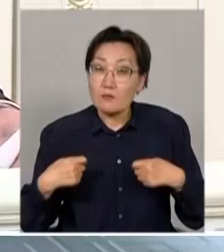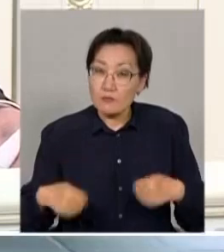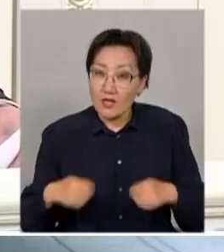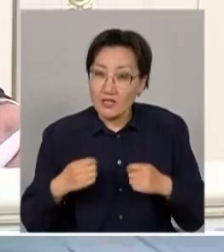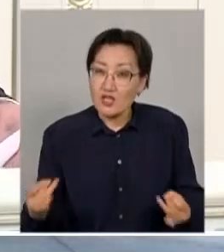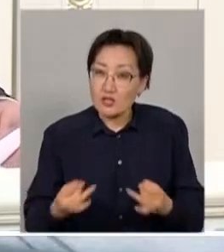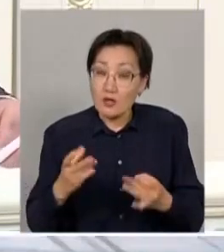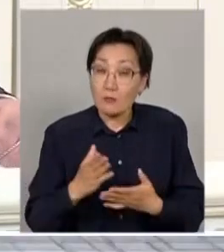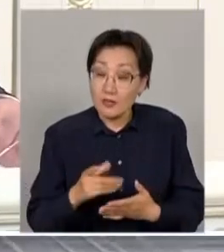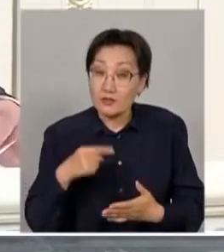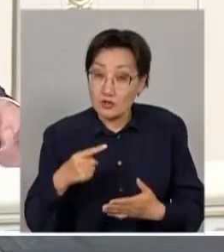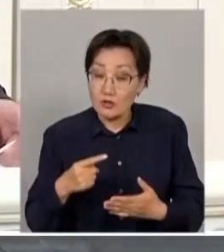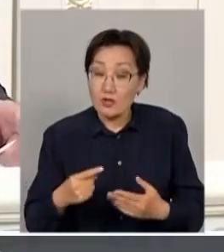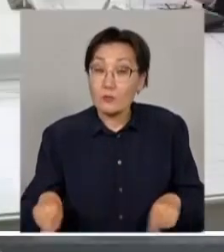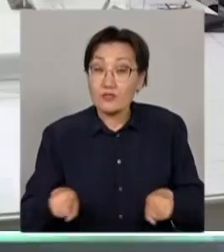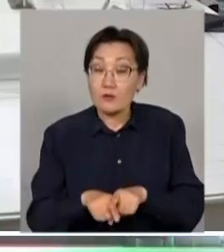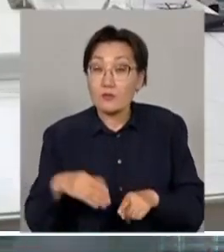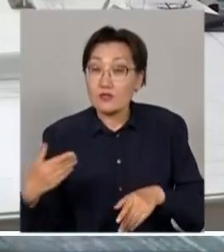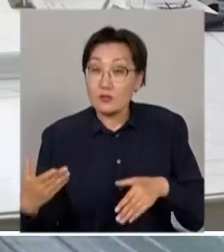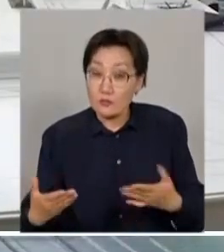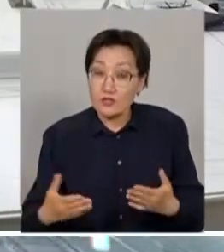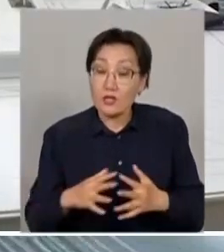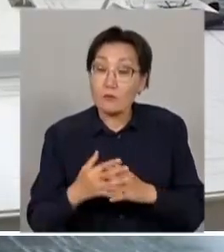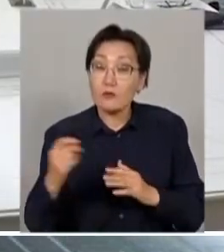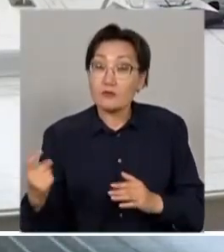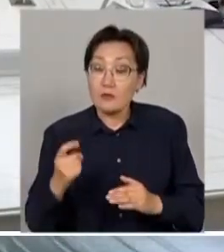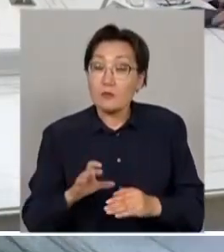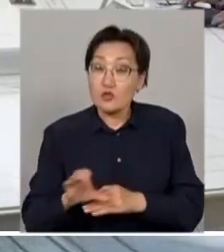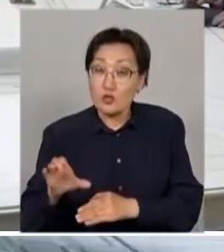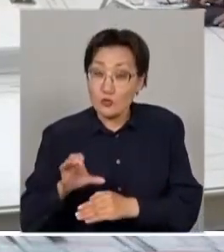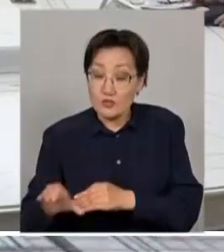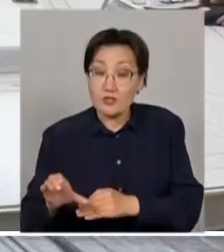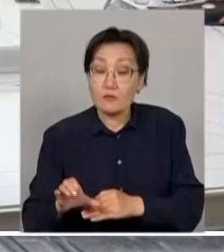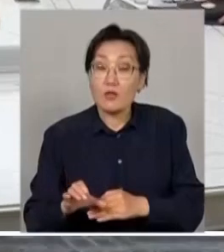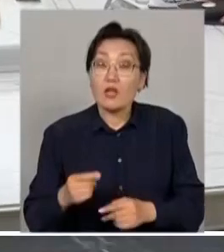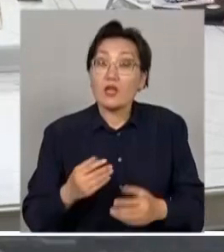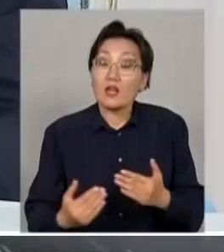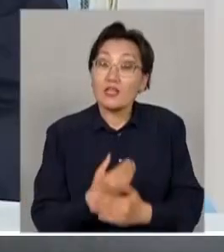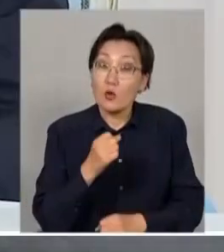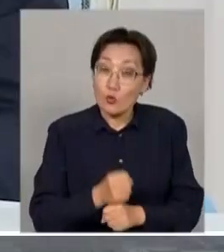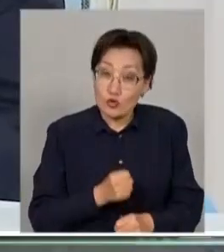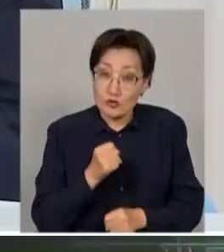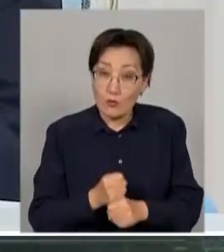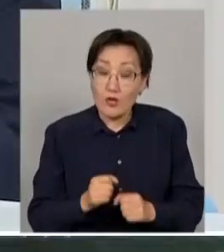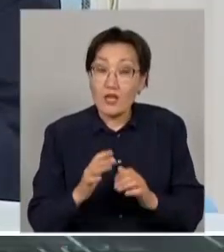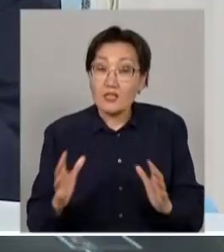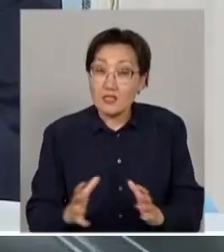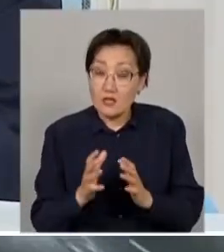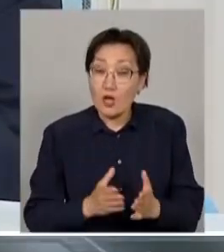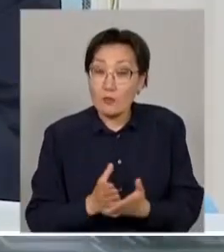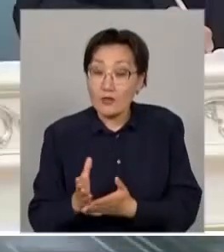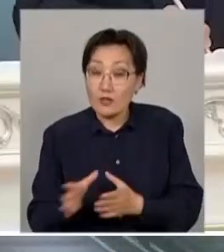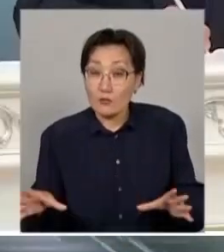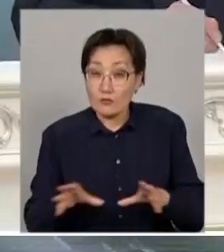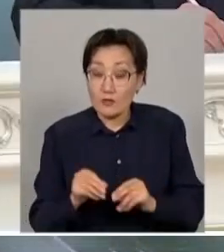танытып отырғанын айтты. Сондай-ақ тараптар ауыл шаруашылығы өнімдерін өндіру, қайта өңдеу және сақтау бағыттарында